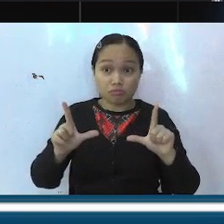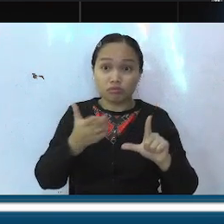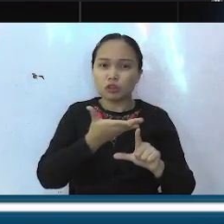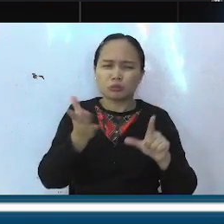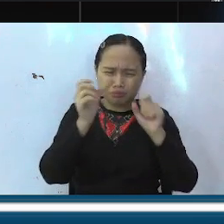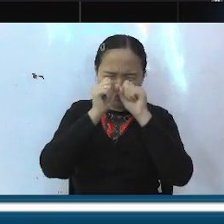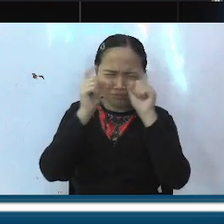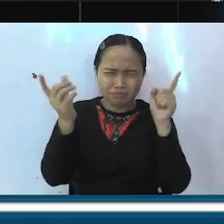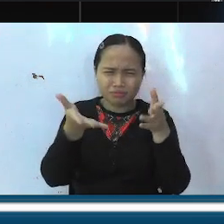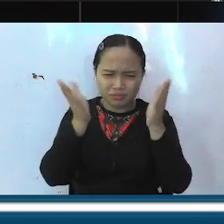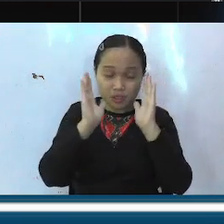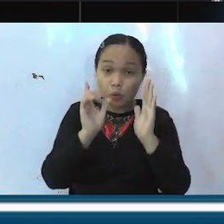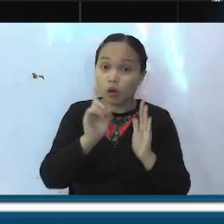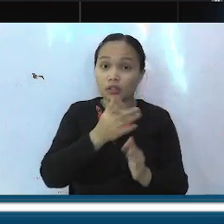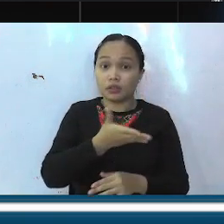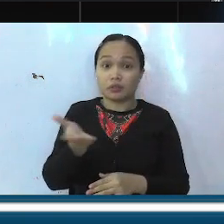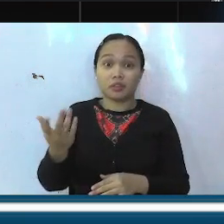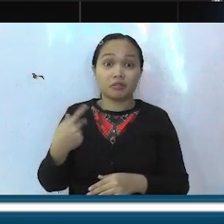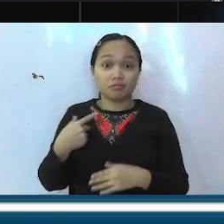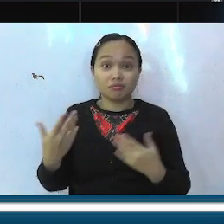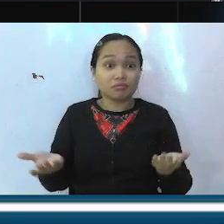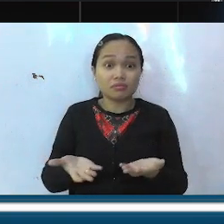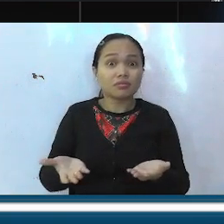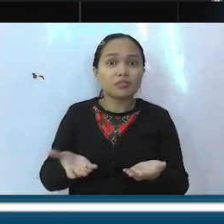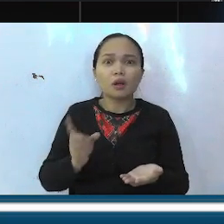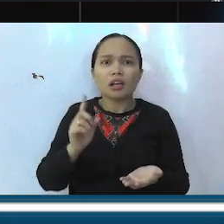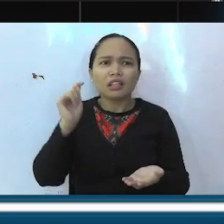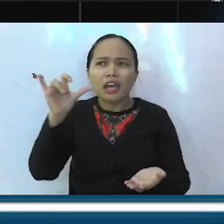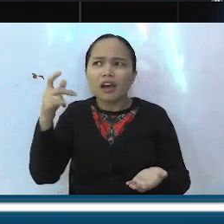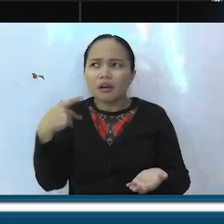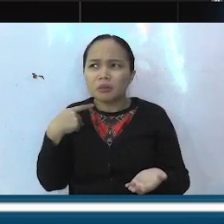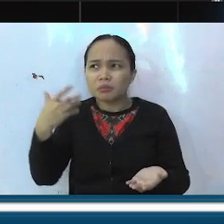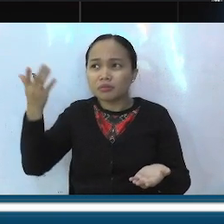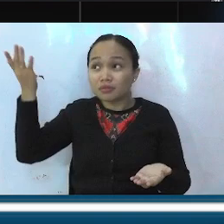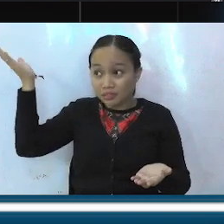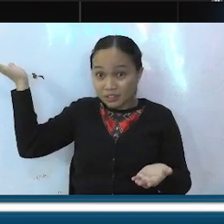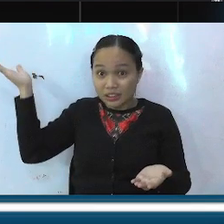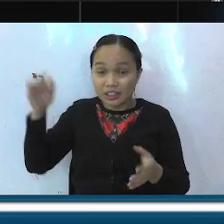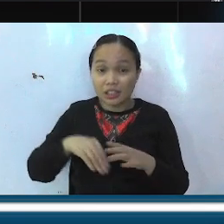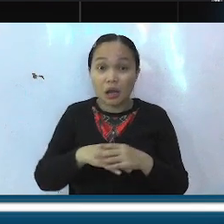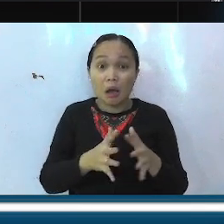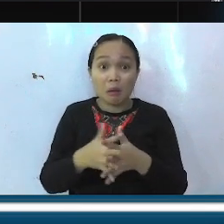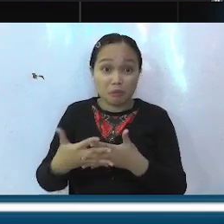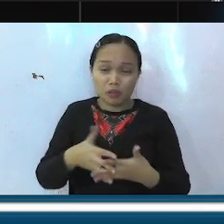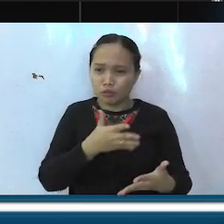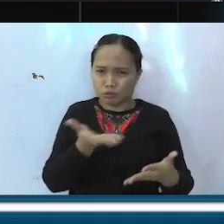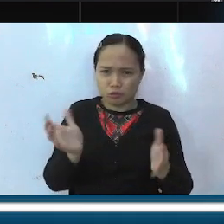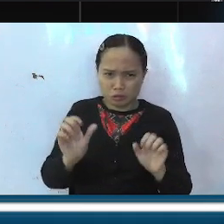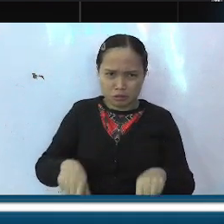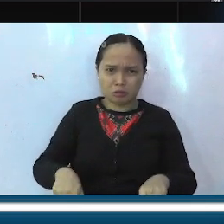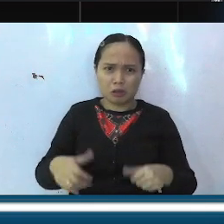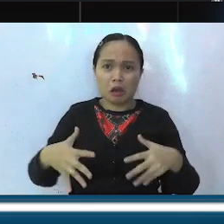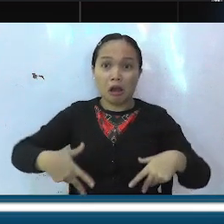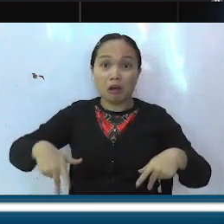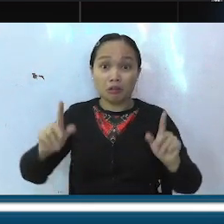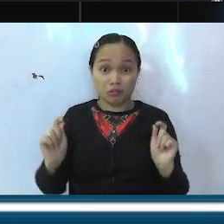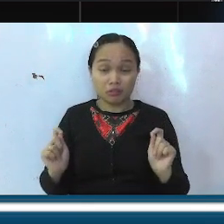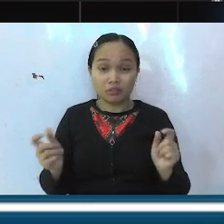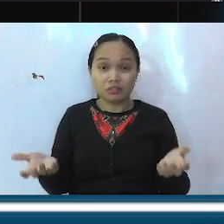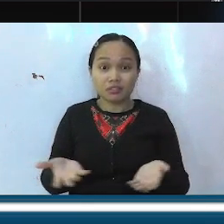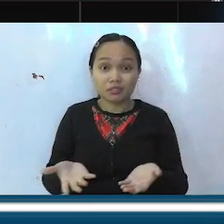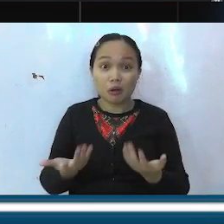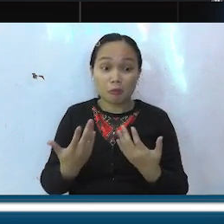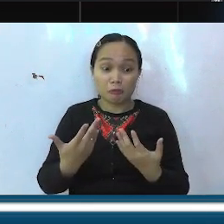Kung anong meron kayo dito, yung meron sila doon, kaya nyo ma-adapt dito eh. Ganyan ang ano eh, kultura natin Pilipino,